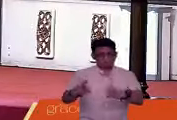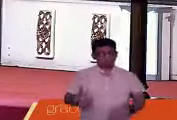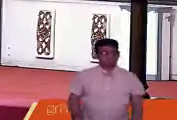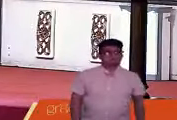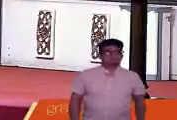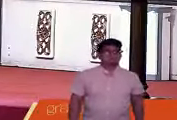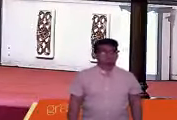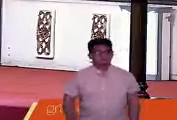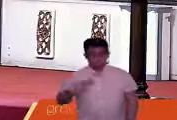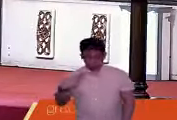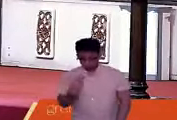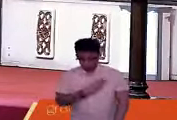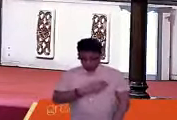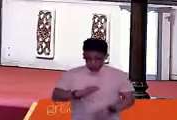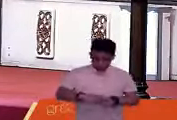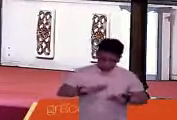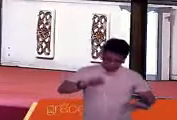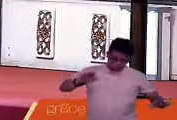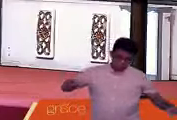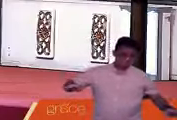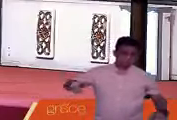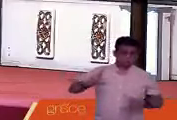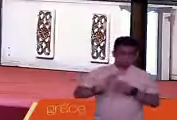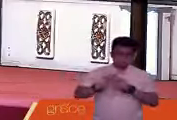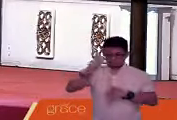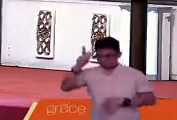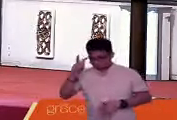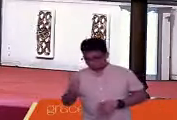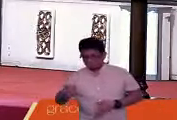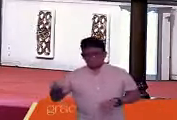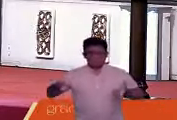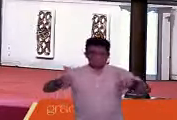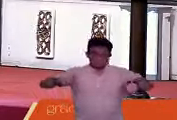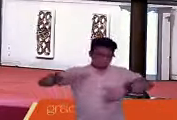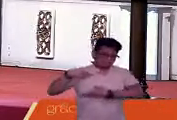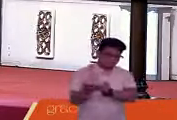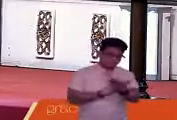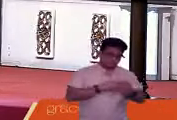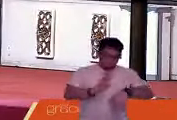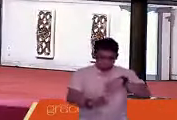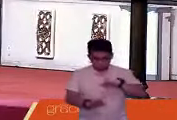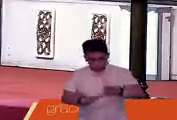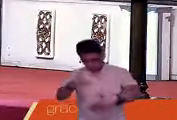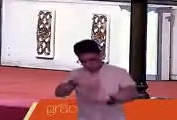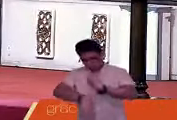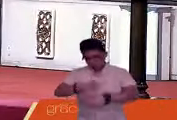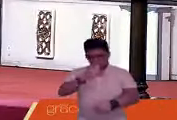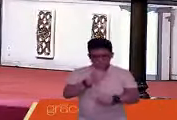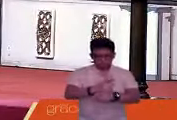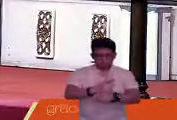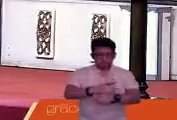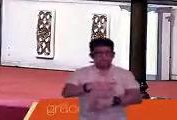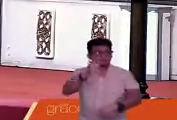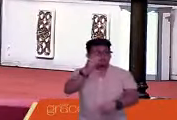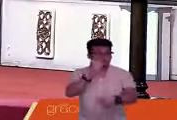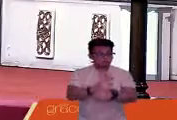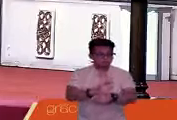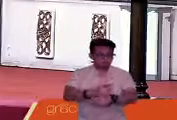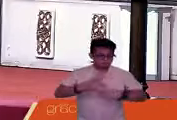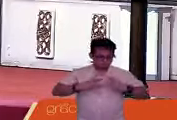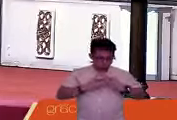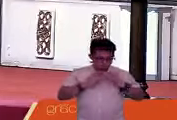Kita nga mga anak na sa Ginoo, let us walk in righteousness, in